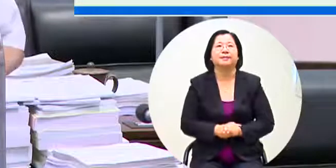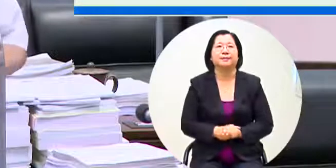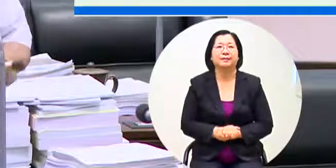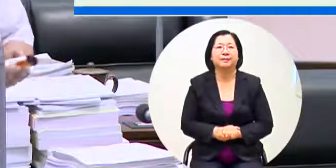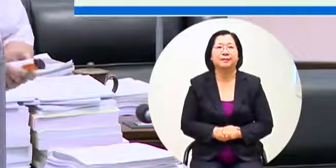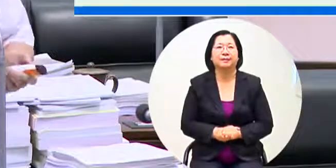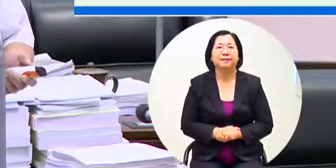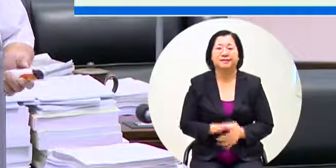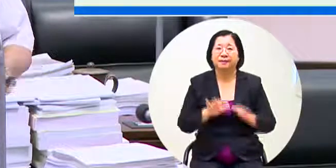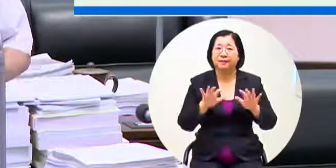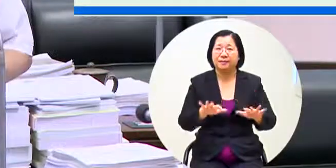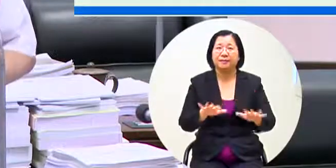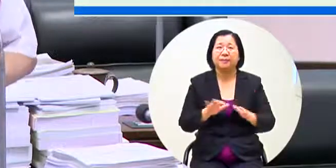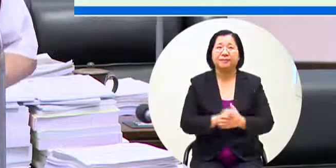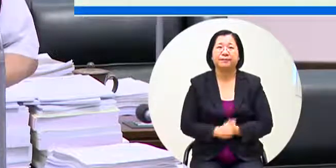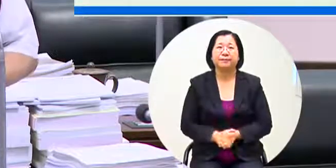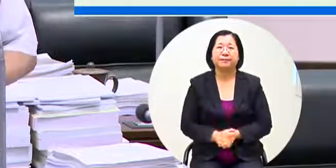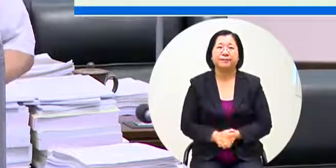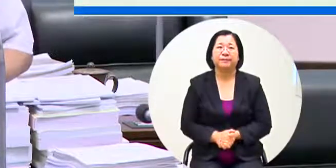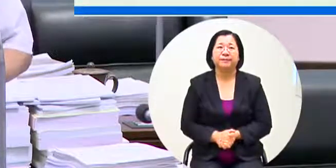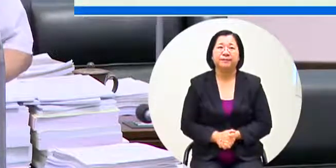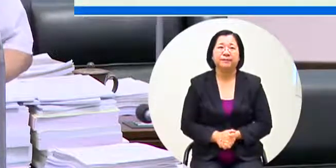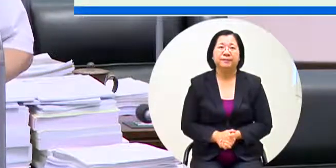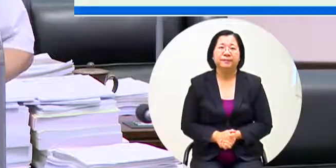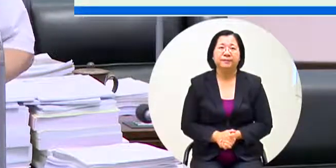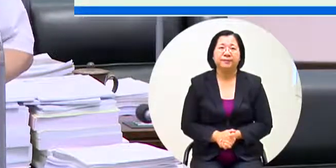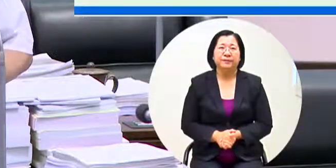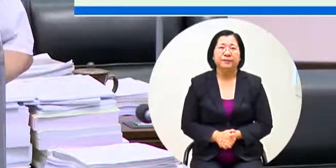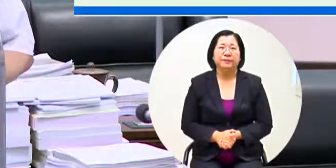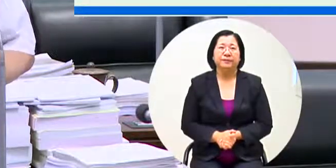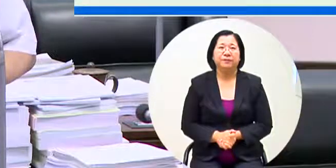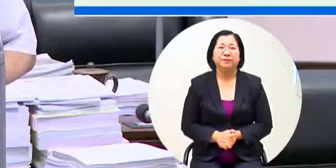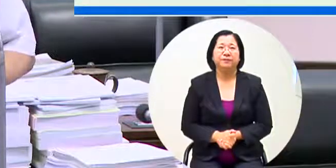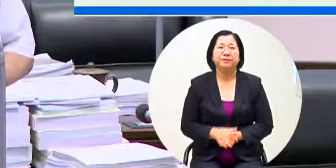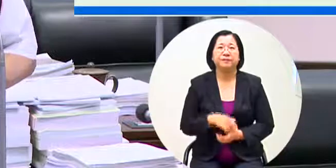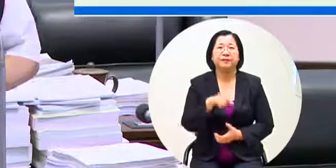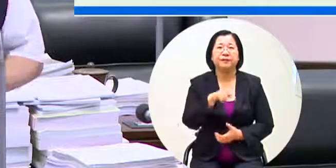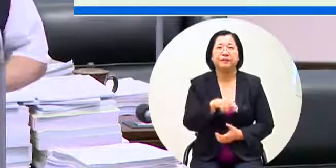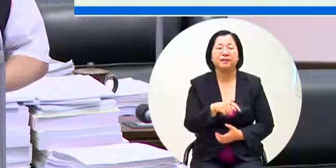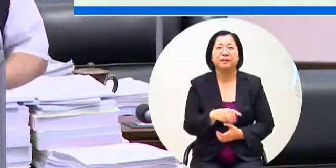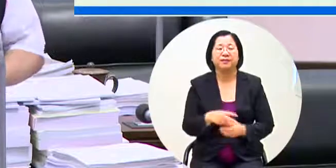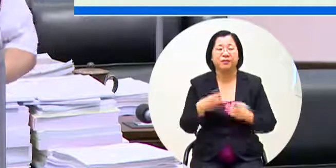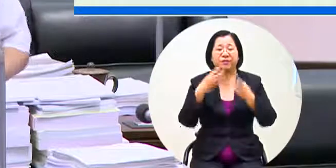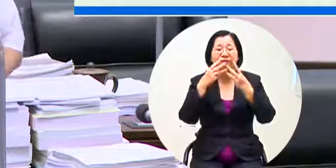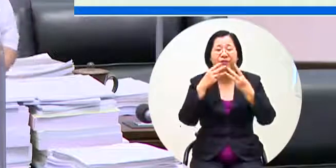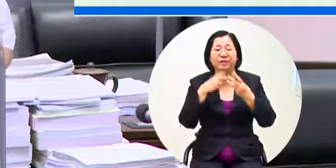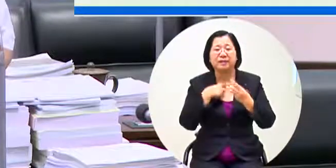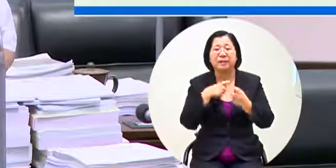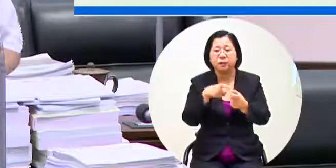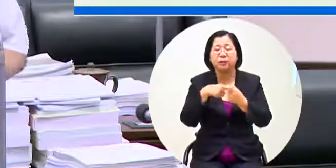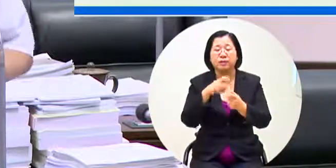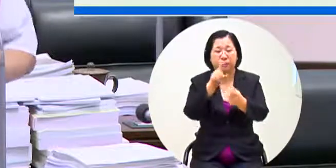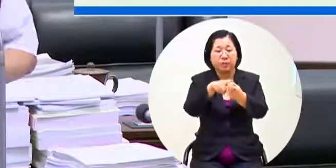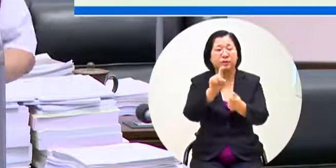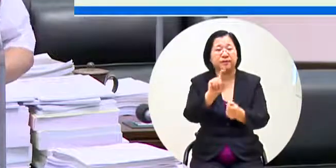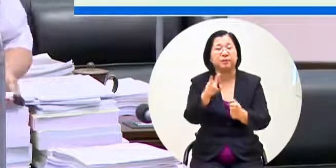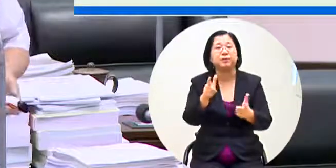前。公幼的甲咱这个非营利的这个教育机构，属实真正严重不足啦